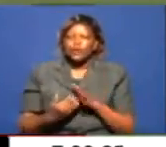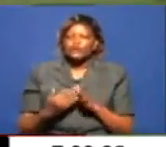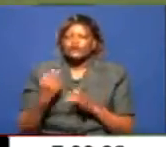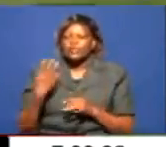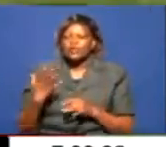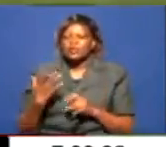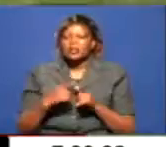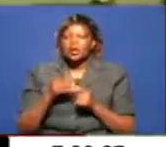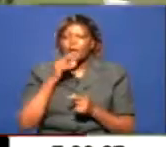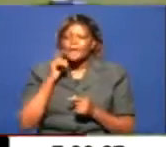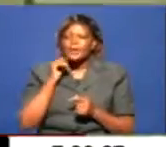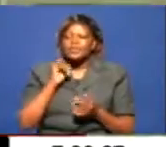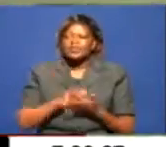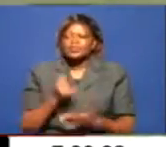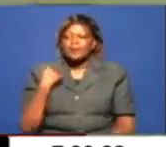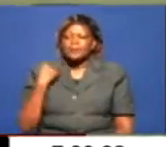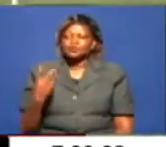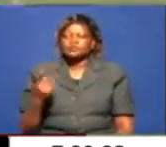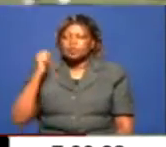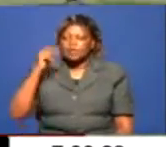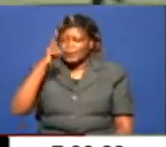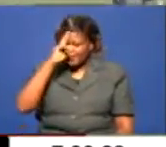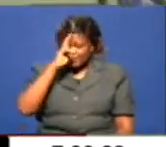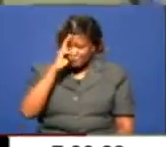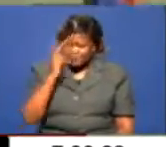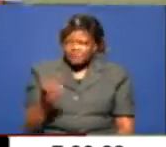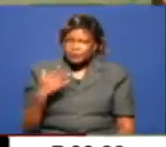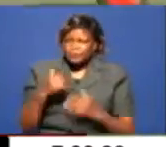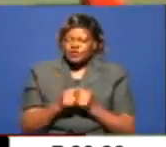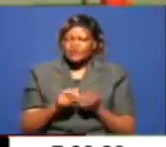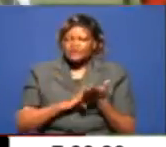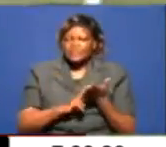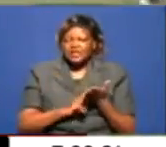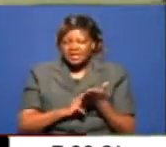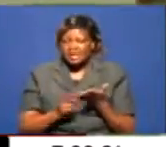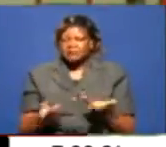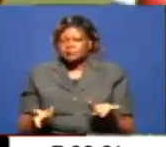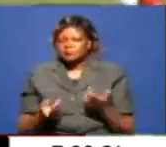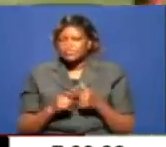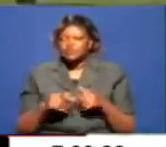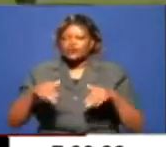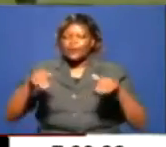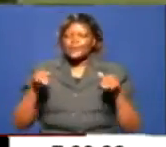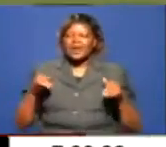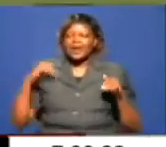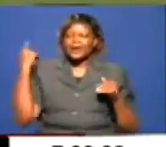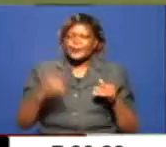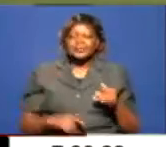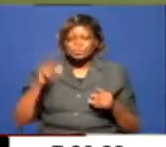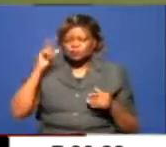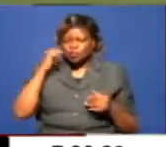Homeboyz inayoshikilia nafasi ya pili. Kenya Police ililemea Viga Bullets Mumane kwa sifuri. Sofapaka ikaishinda Bandari